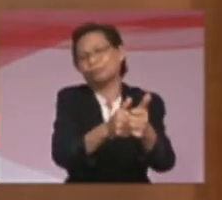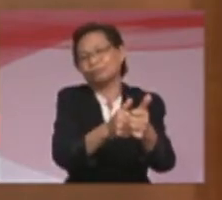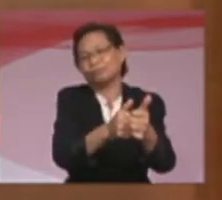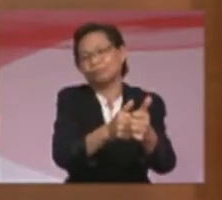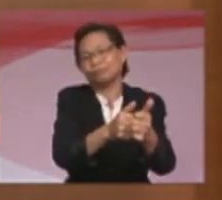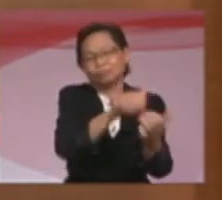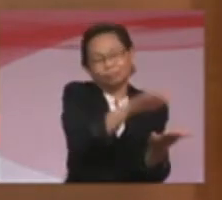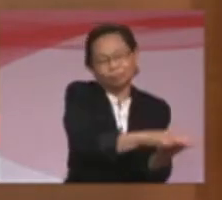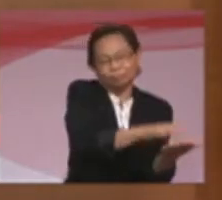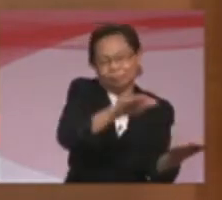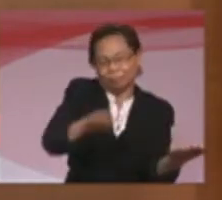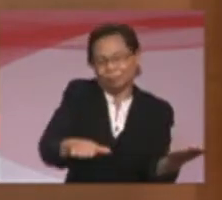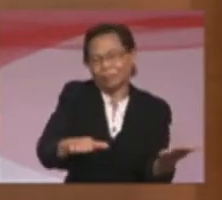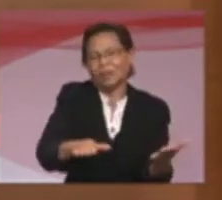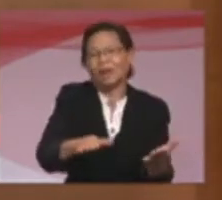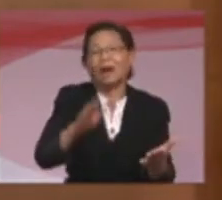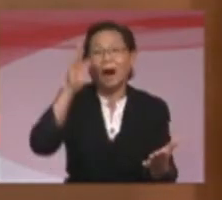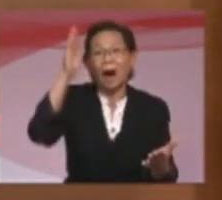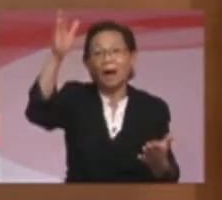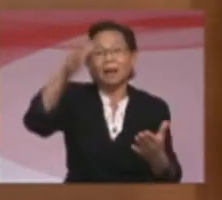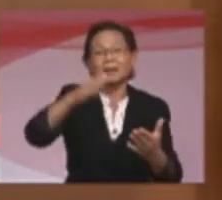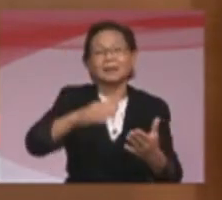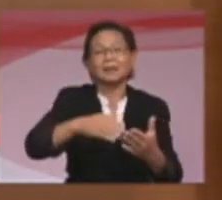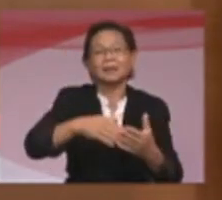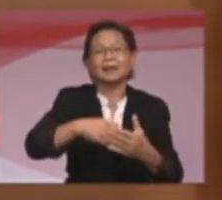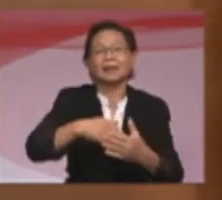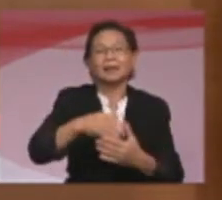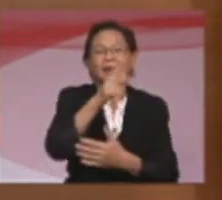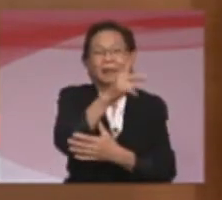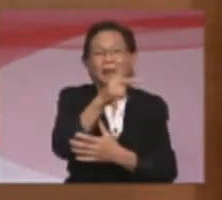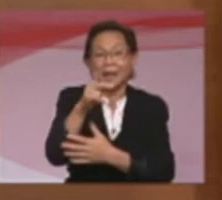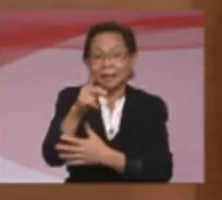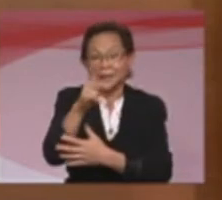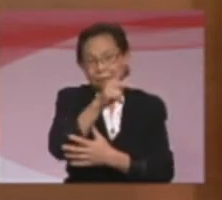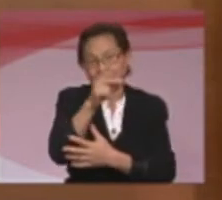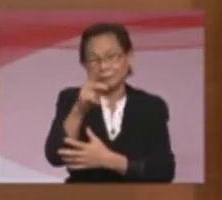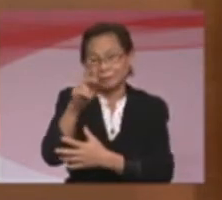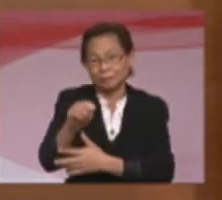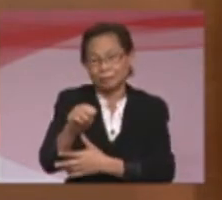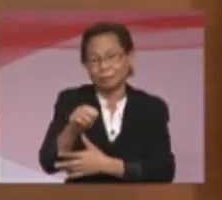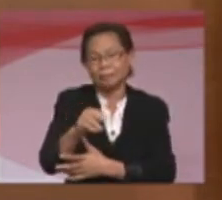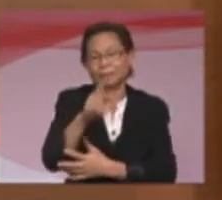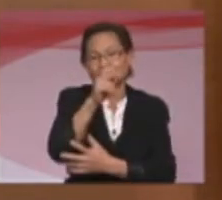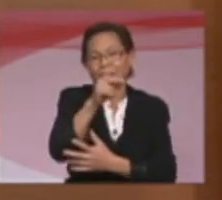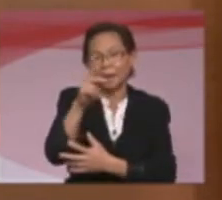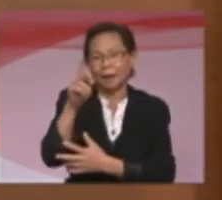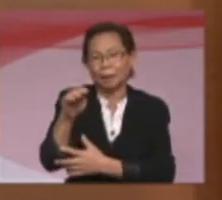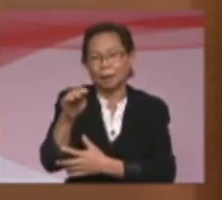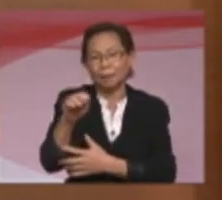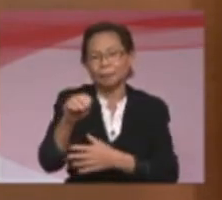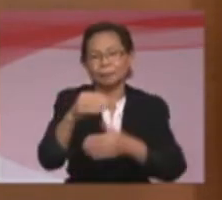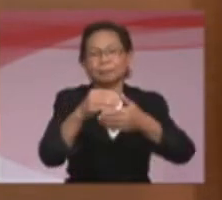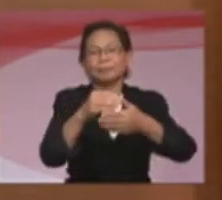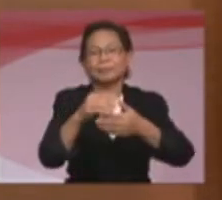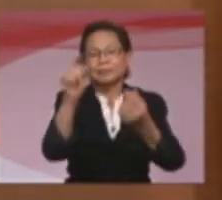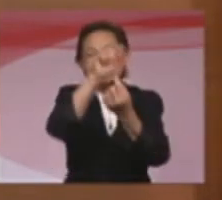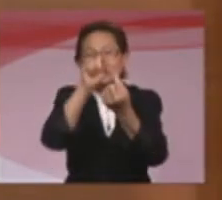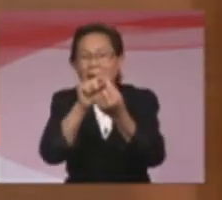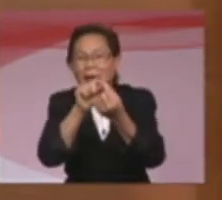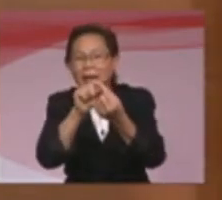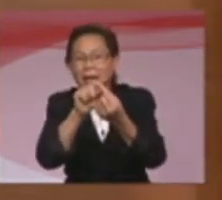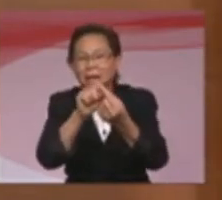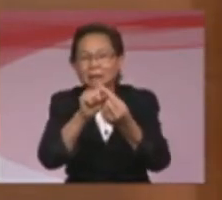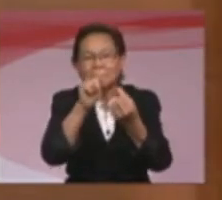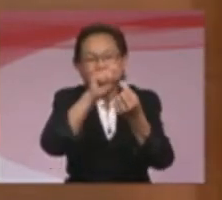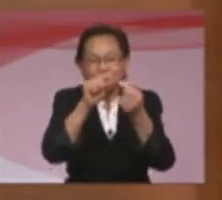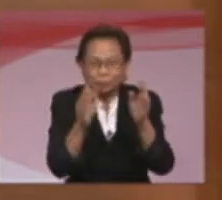dikeluarkan oleh Kementerian Kesihatan. Kementerian Kesihatan akan memberikan apa nama spesifikasi tersebut. Kita akan